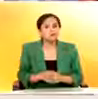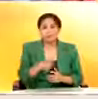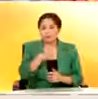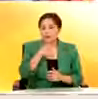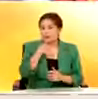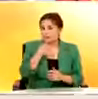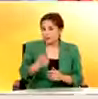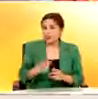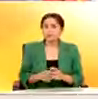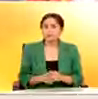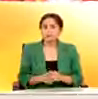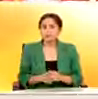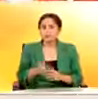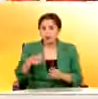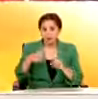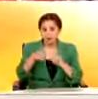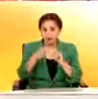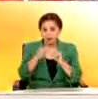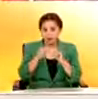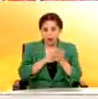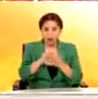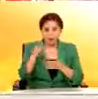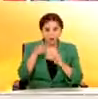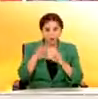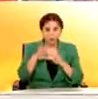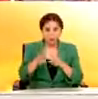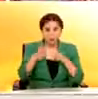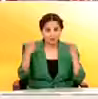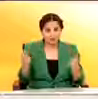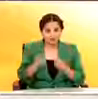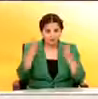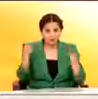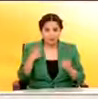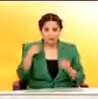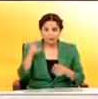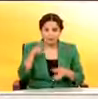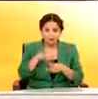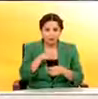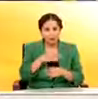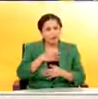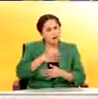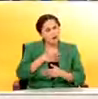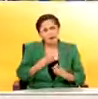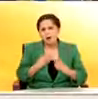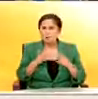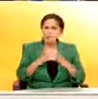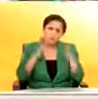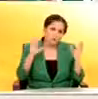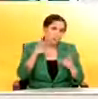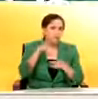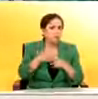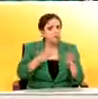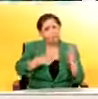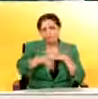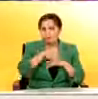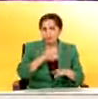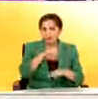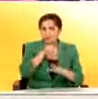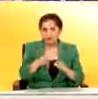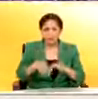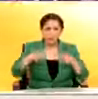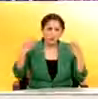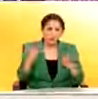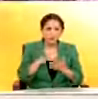कि काशी तमिल संगमम का हिस्सा बनना उन्हें बहुत अच्छा लगता है। यहाँ उन्हें कुछ